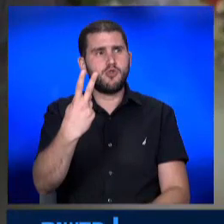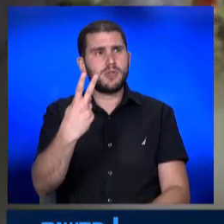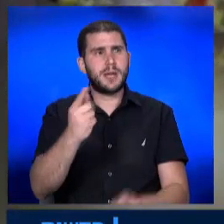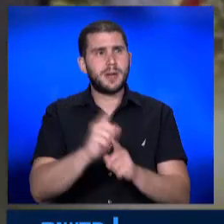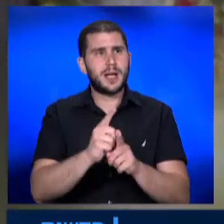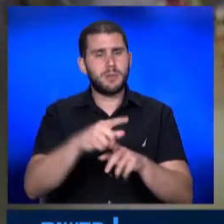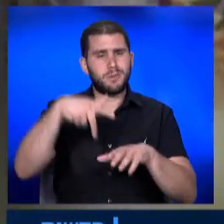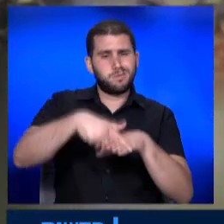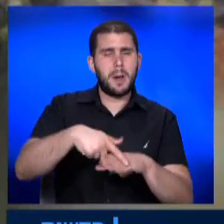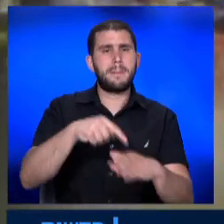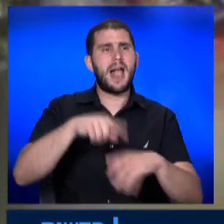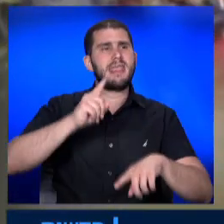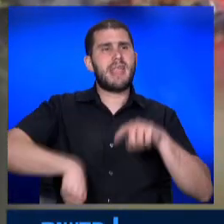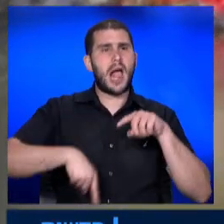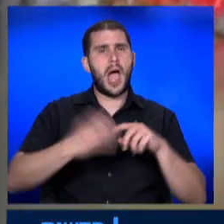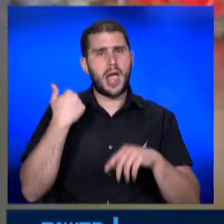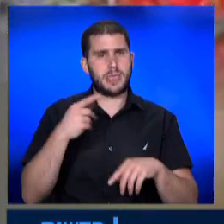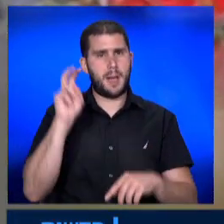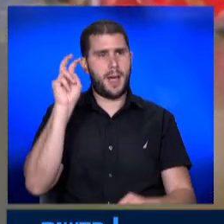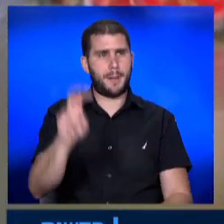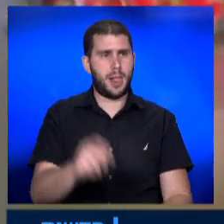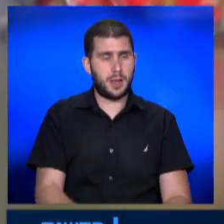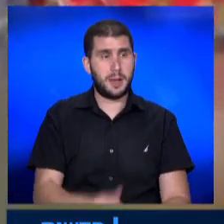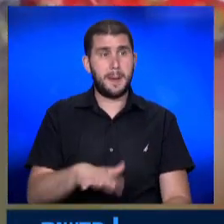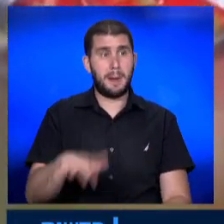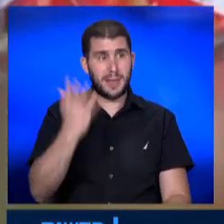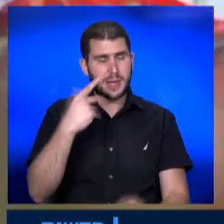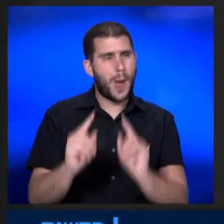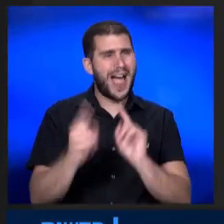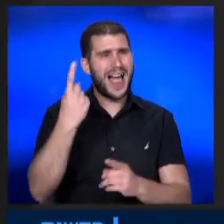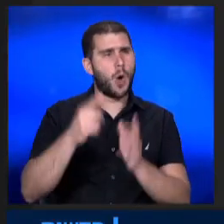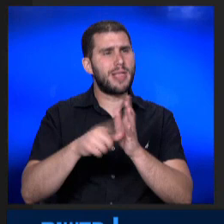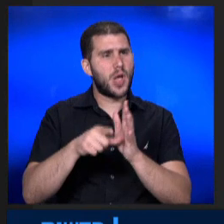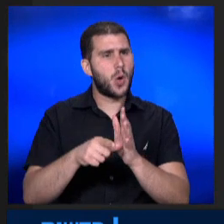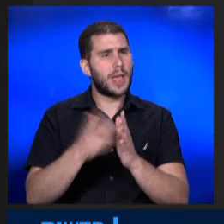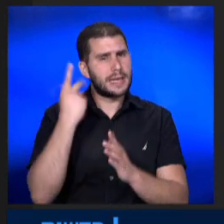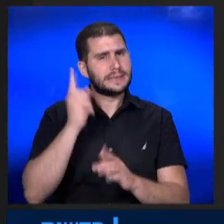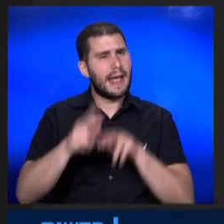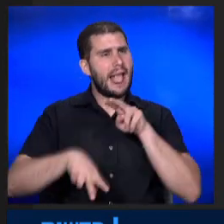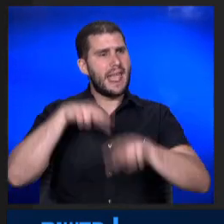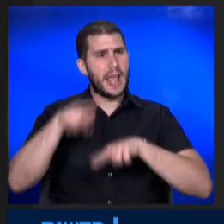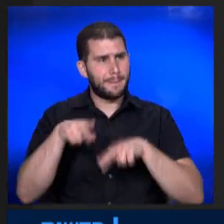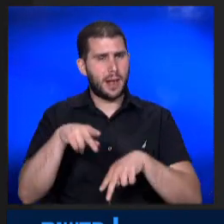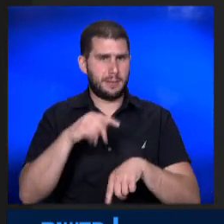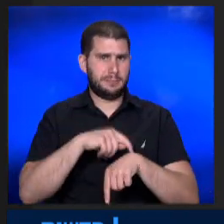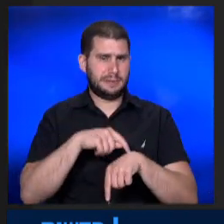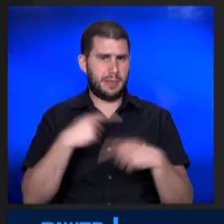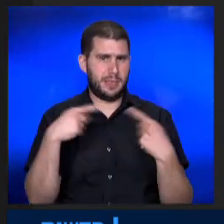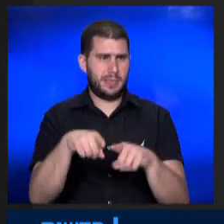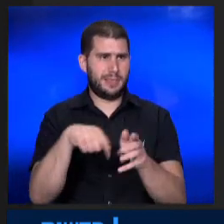מזלג בשל תקלה שהייתה ברכבל. Presentava delle anomalie tecniche che avrebbero dovuto